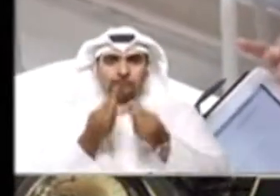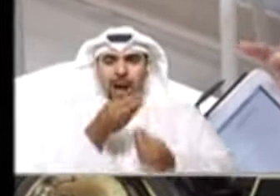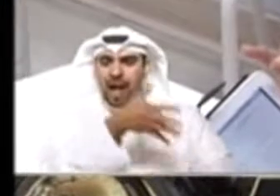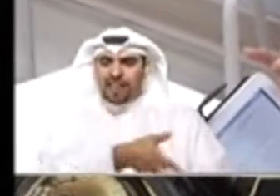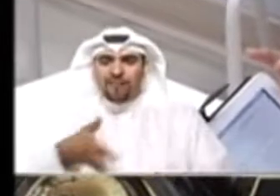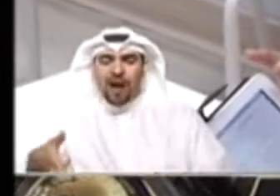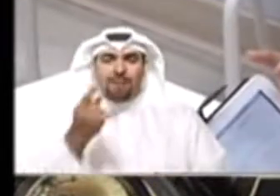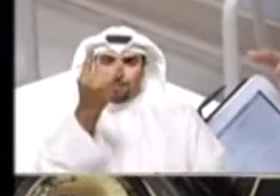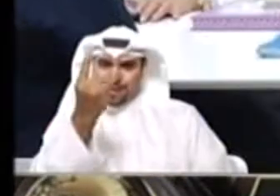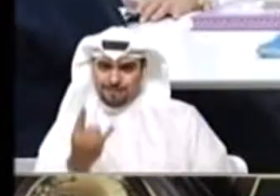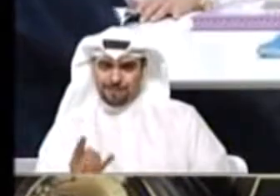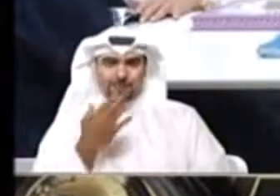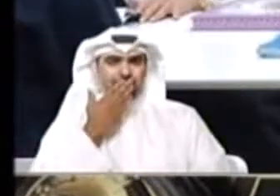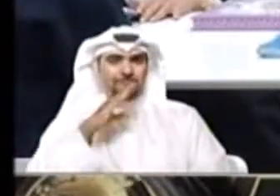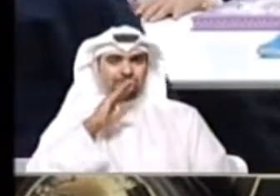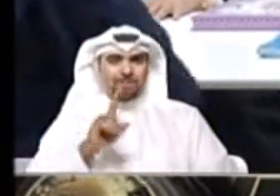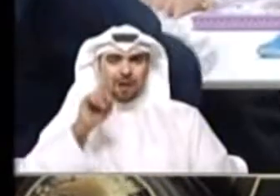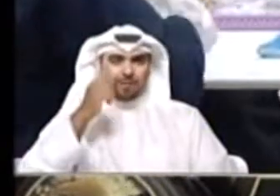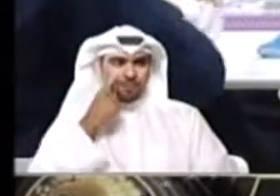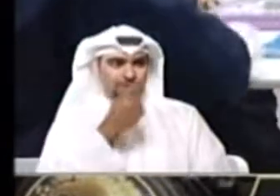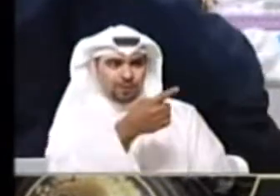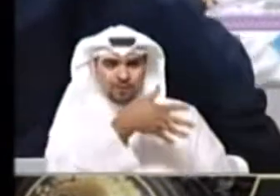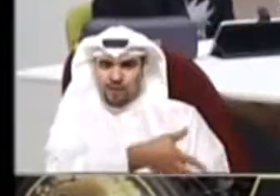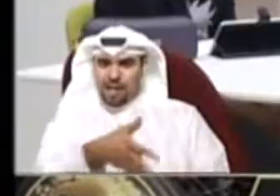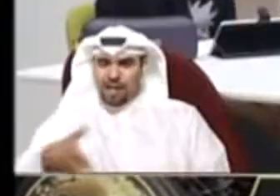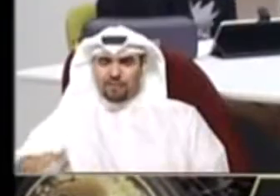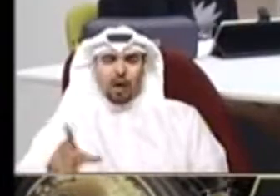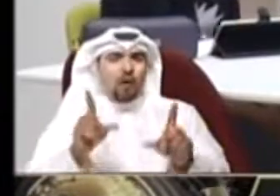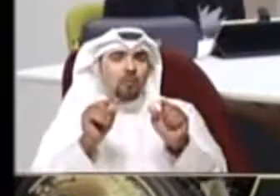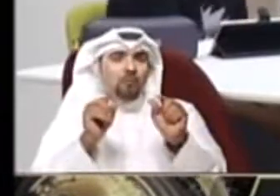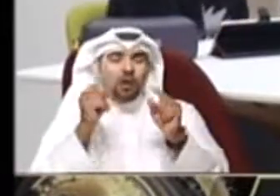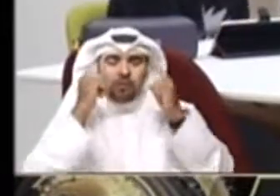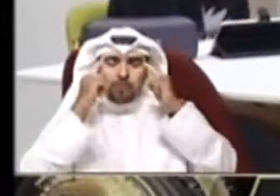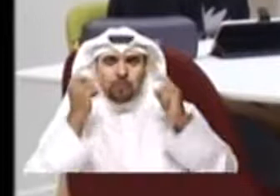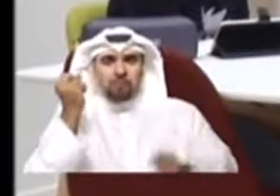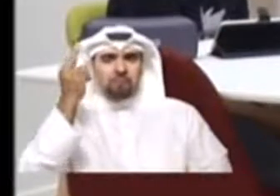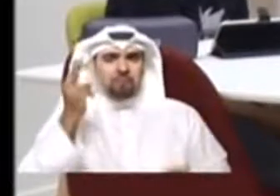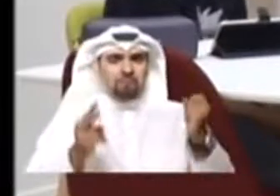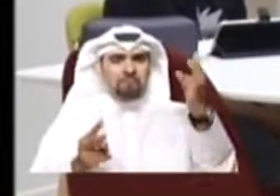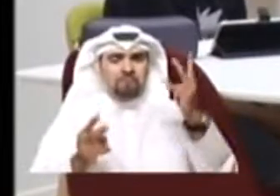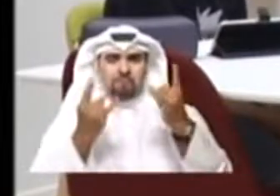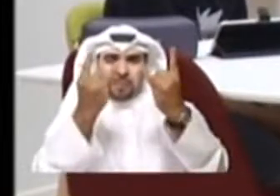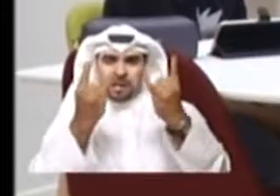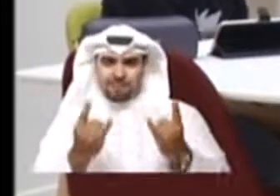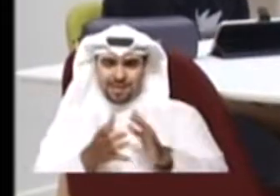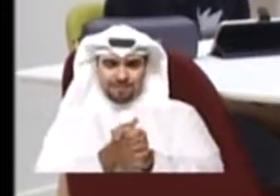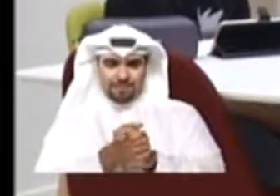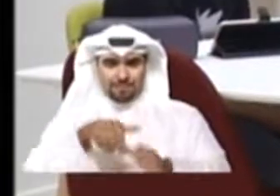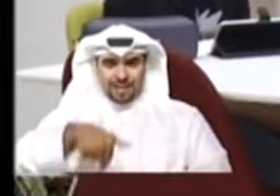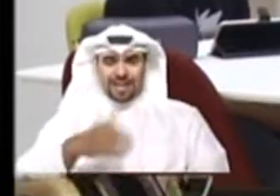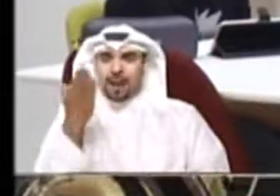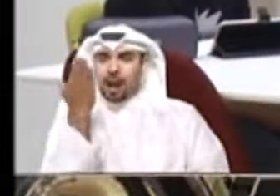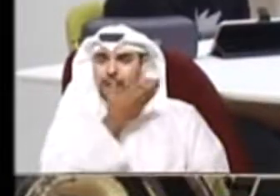لهم بيئة إيجابية مليئة بالإبداع والتميز. المدرسة مجهزة جميع مستلزمات التدريس، اللي